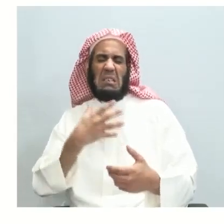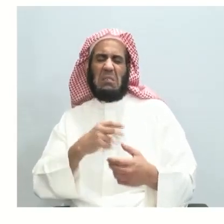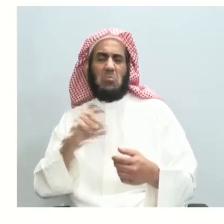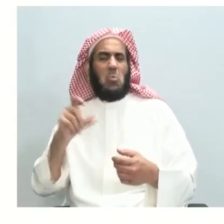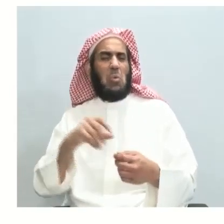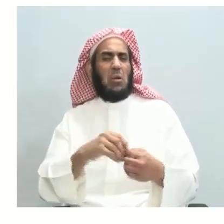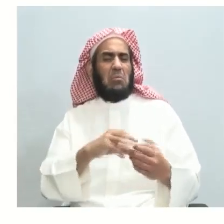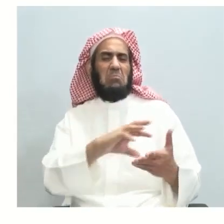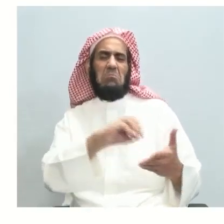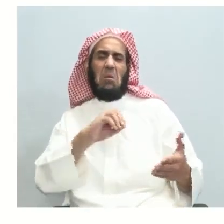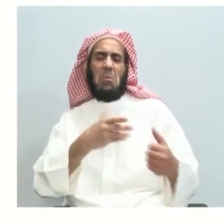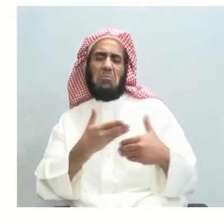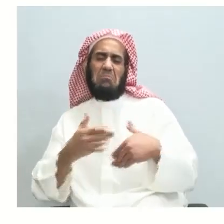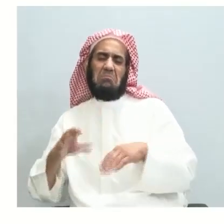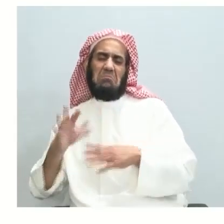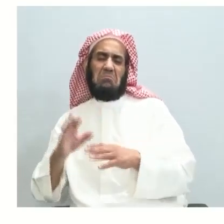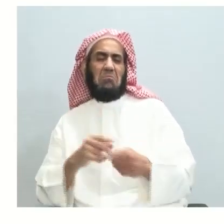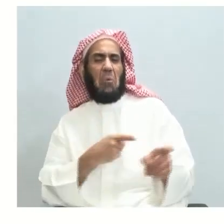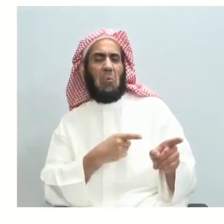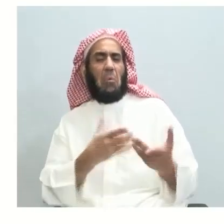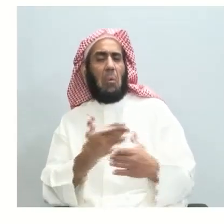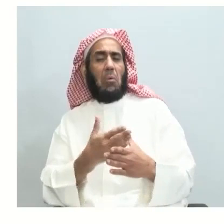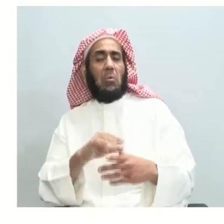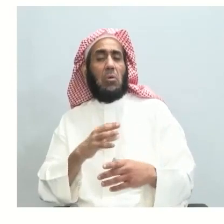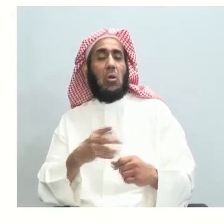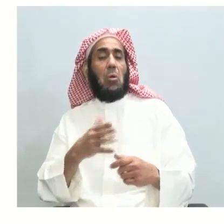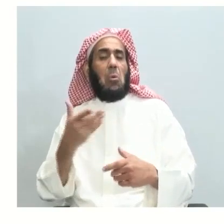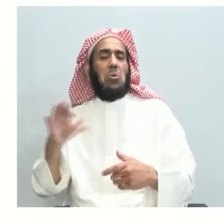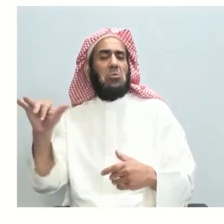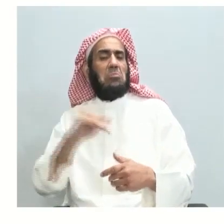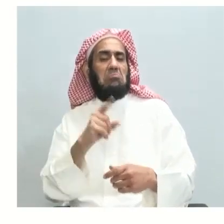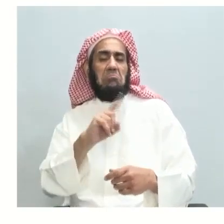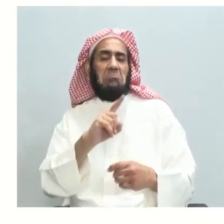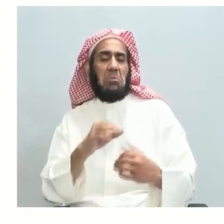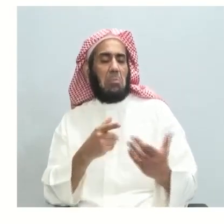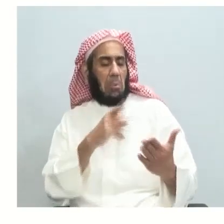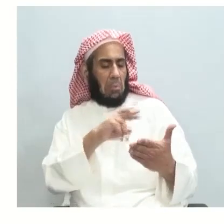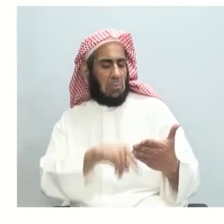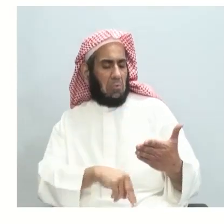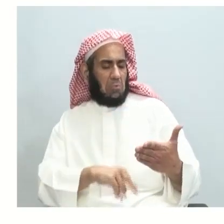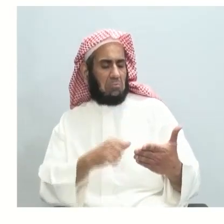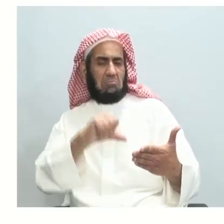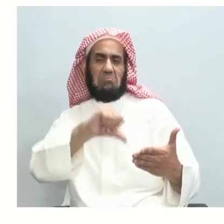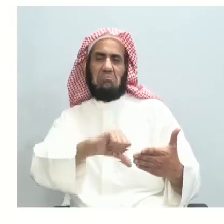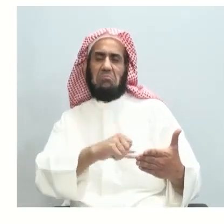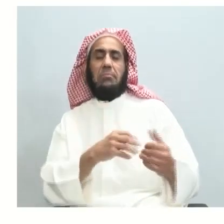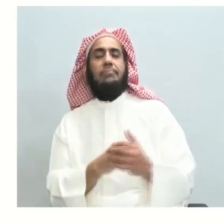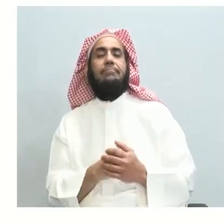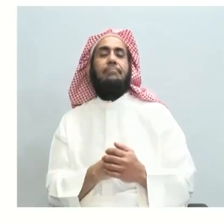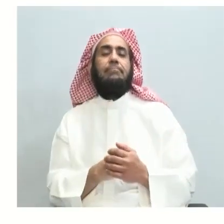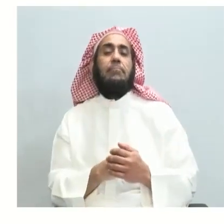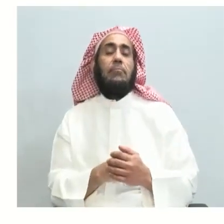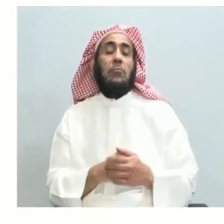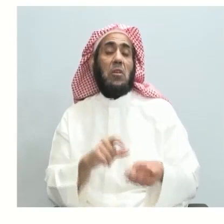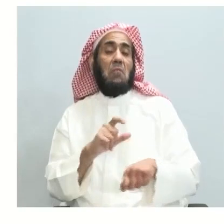العملاء وقد ينسحب العميل الى منافس وقد لا ياتي عملا جدد بسبب انهم سيراجع هذه التعليقات التي تكتب